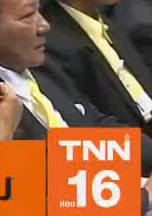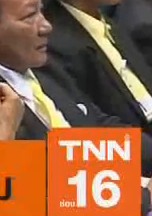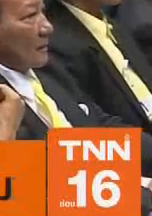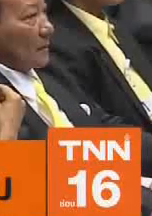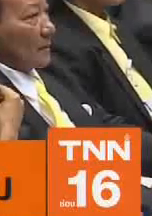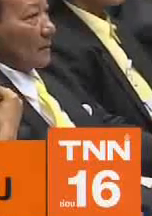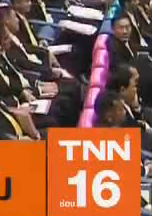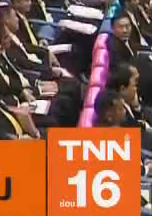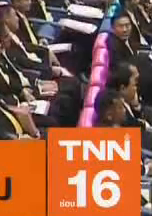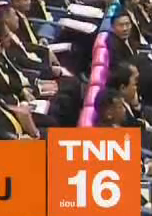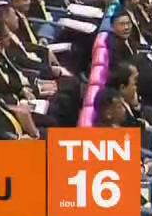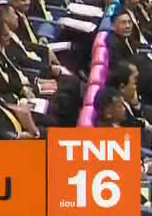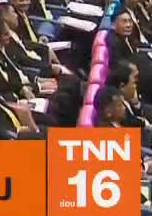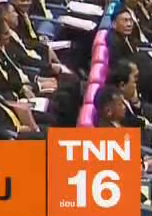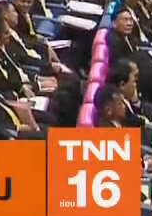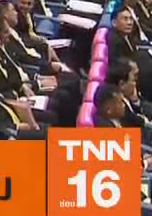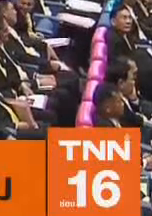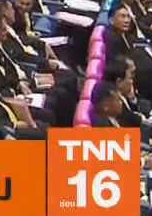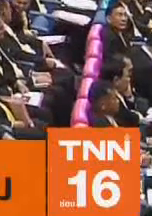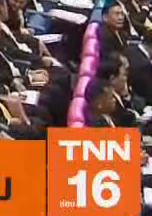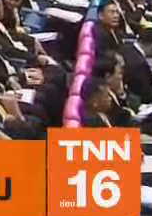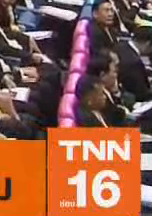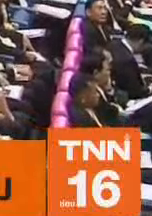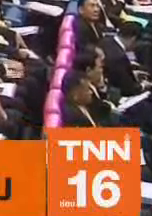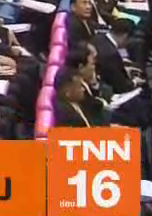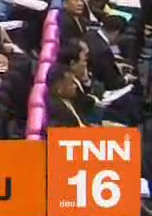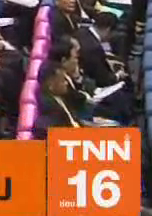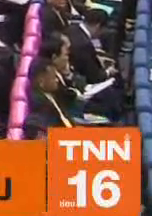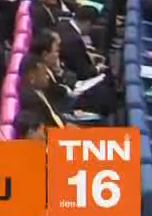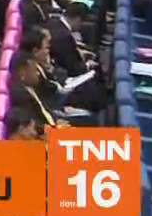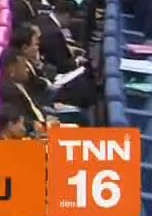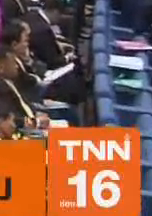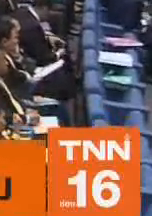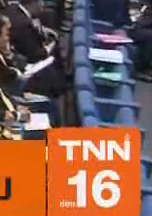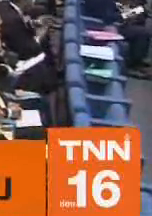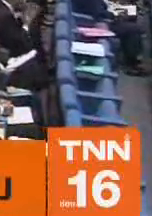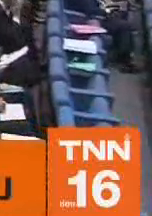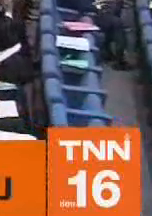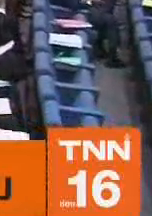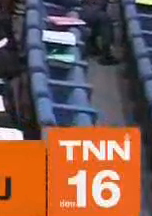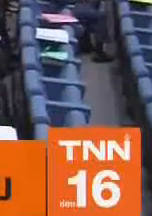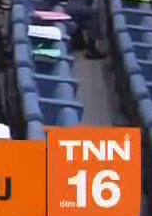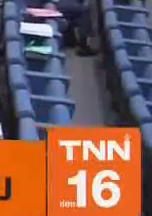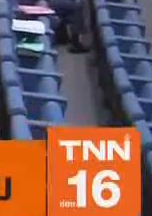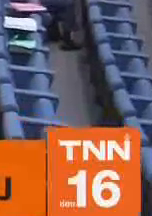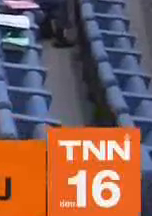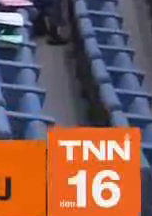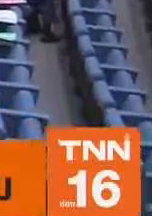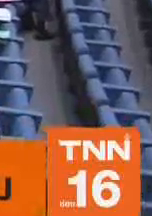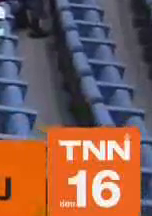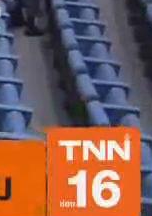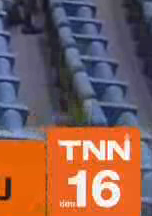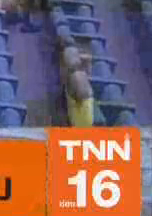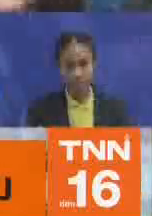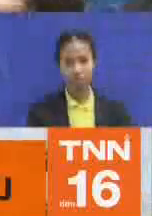ายในวันนี้ครับจนกระทั่งเวลาได้ล่วงเลยไปกว่า2ชั่วโมงครับที่ประชุมก็ยังไม่มีข้อสรุปนะครับทำให้หัวหน้าพรรคภูมิใจไ